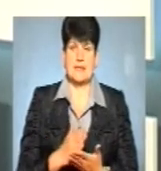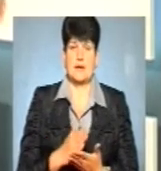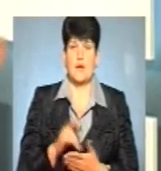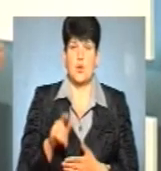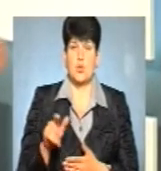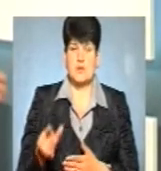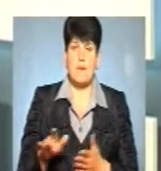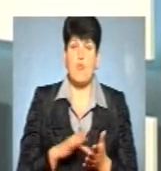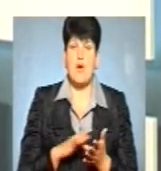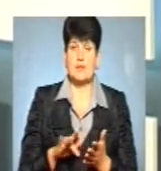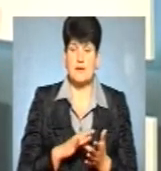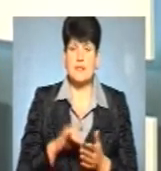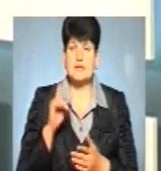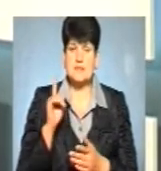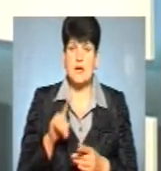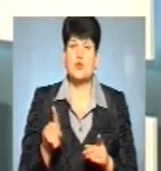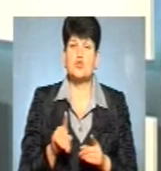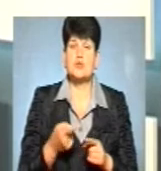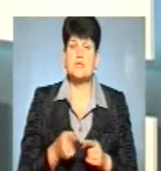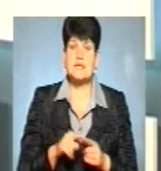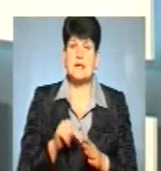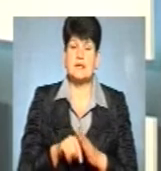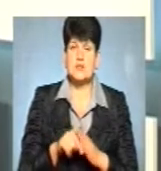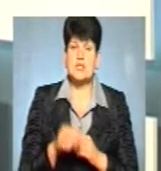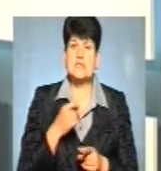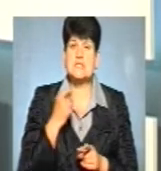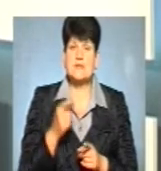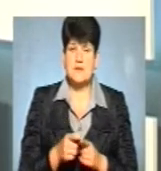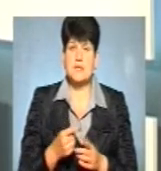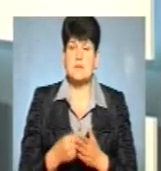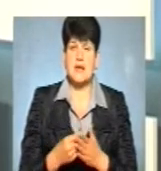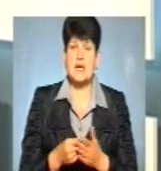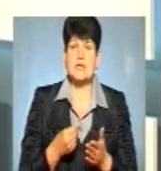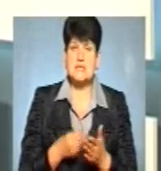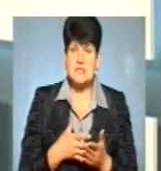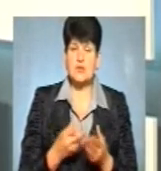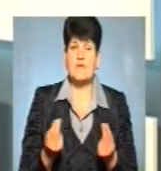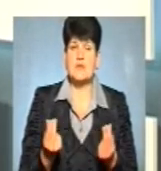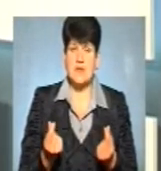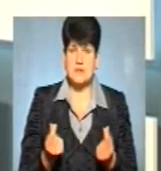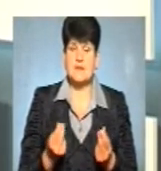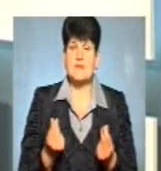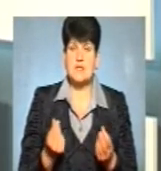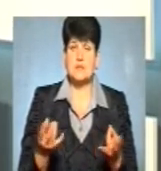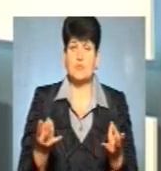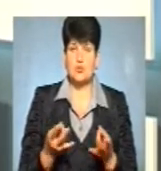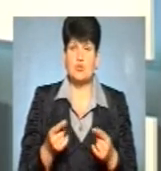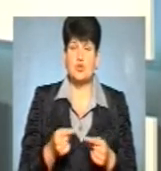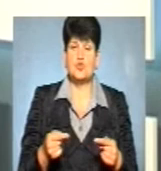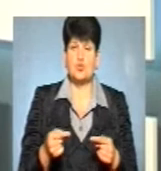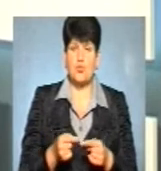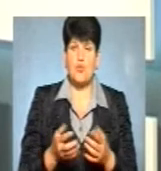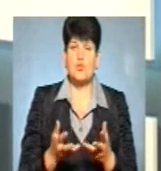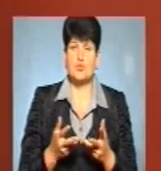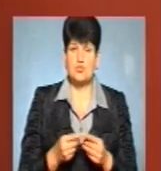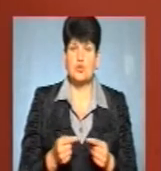людей, бухгалтерів, і знають, що таке звіт, що таке матеріальні цінності, що таке фінанси. Фінанси потребують чіткого розрахунку,